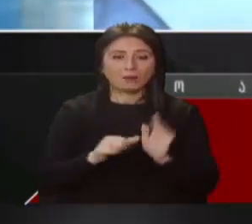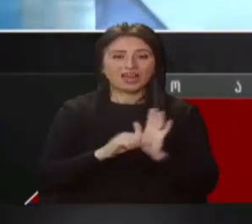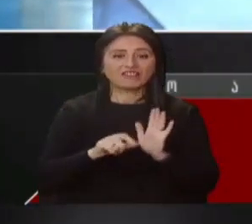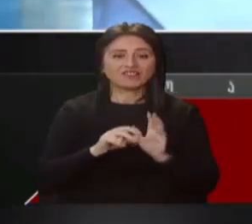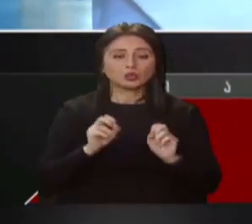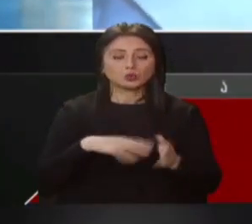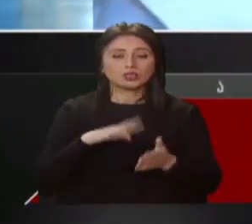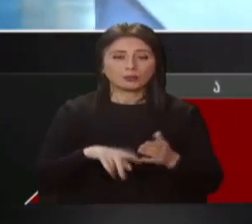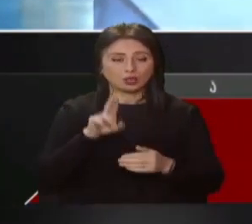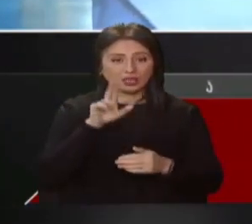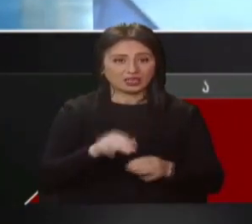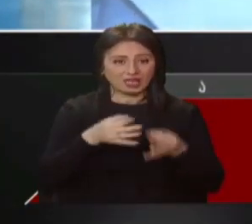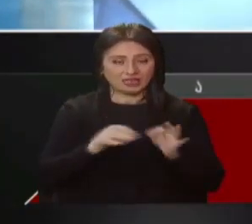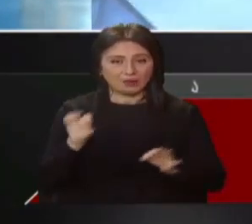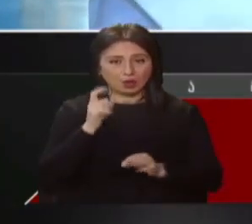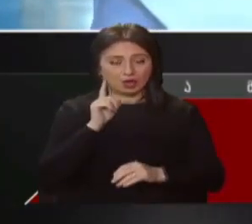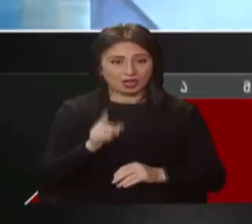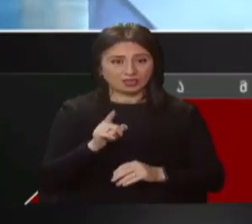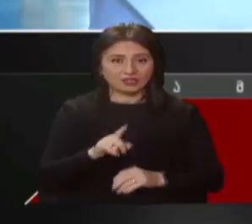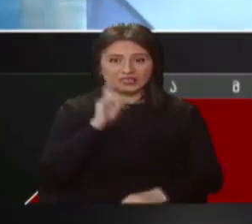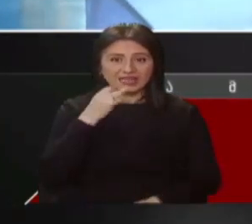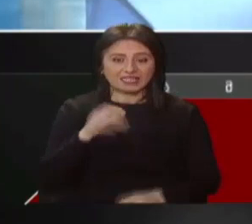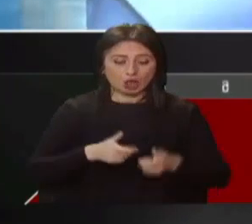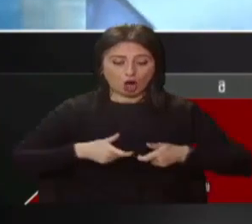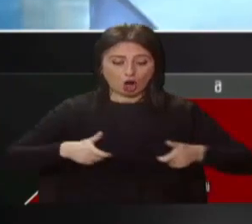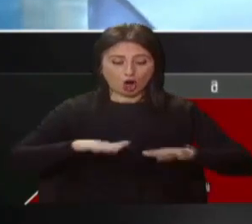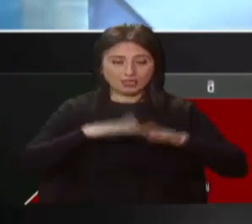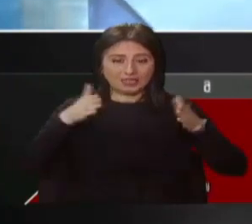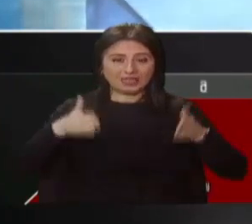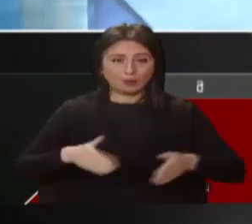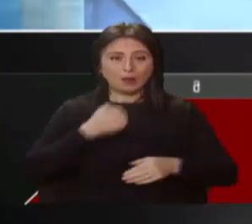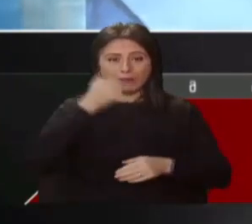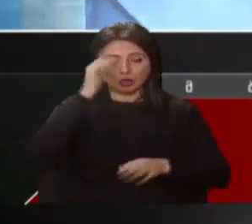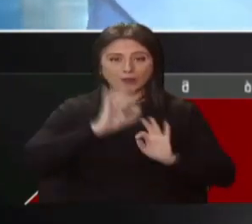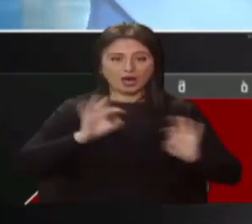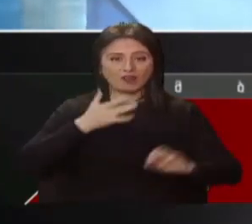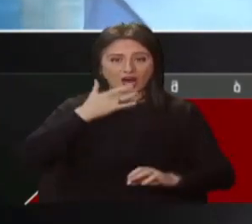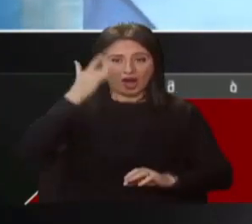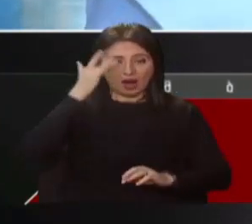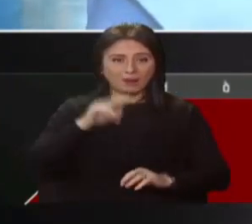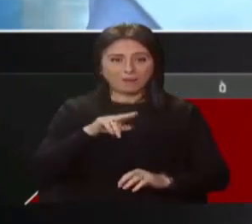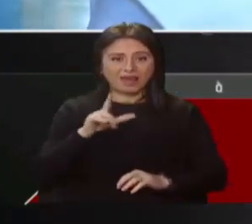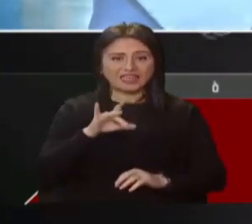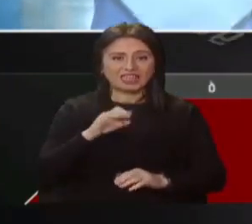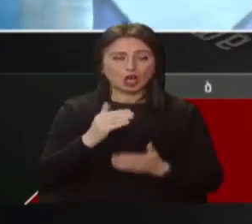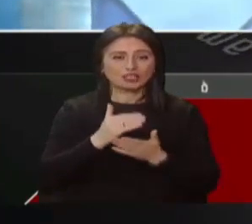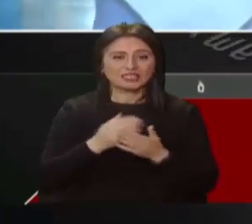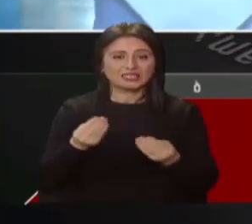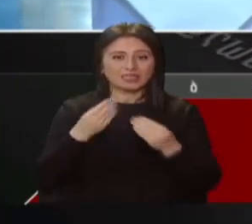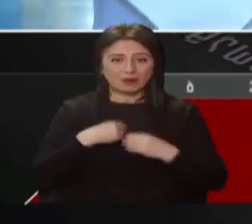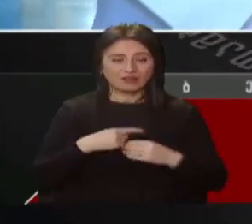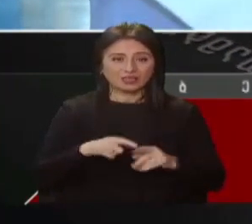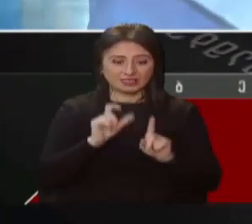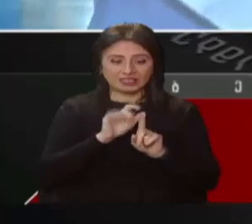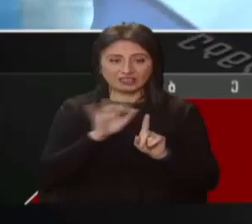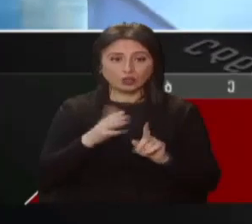ინვესტიცია უსაფრთხოებასა და დემოკრატიაში. ზელენსკიმ კონგრესის ტრიბუნიდანაც მადლობა გადაუხადა ამერიკას პატრიოტის სისტემებისთვის და თქვა ასეთი